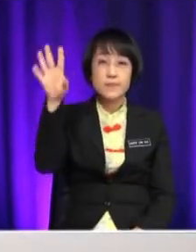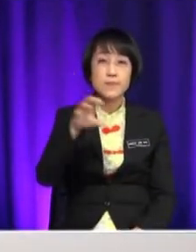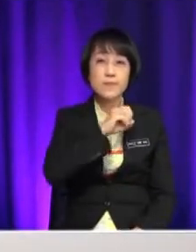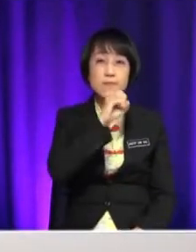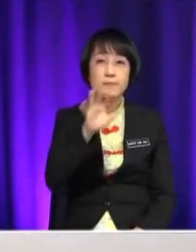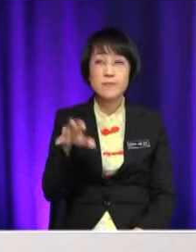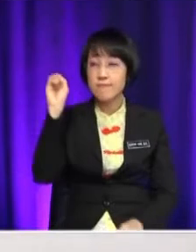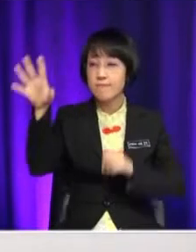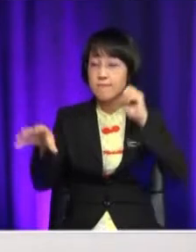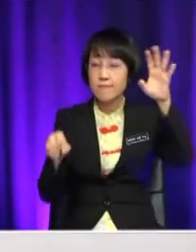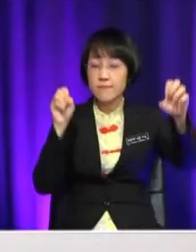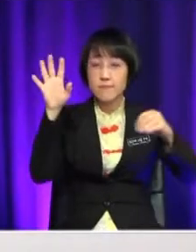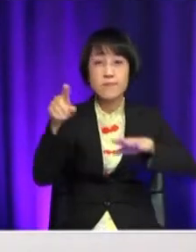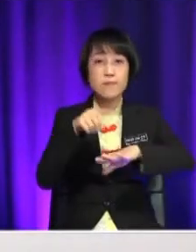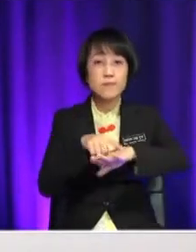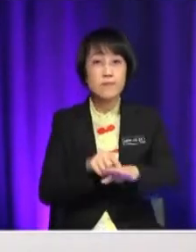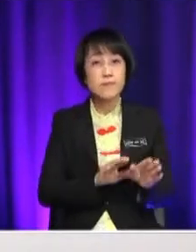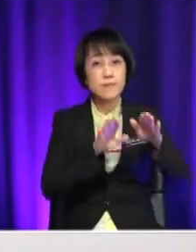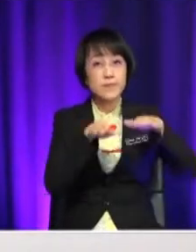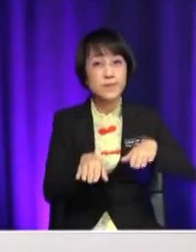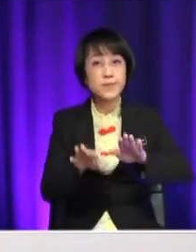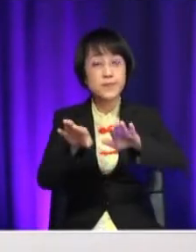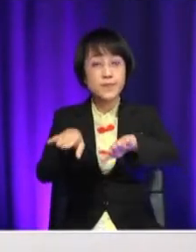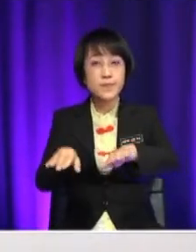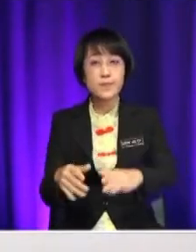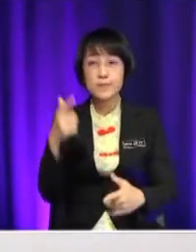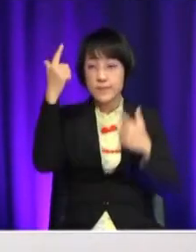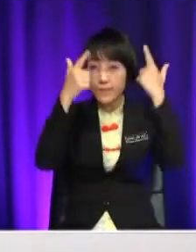di sungai. Sebagai pelancong, kita